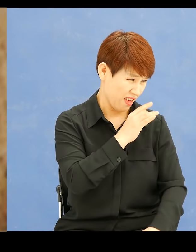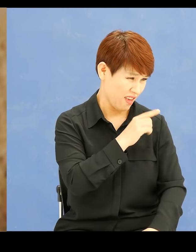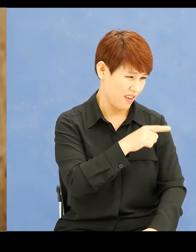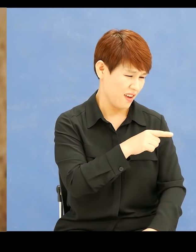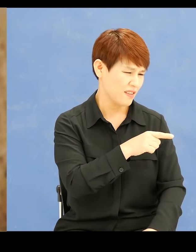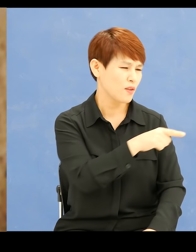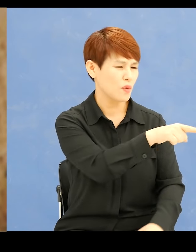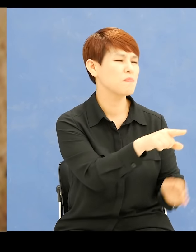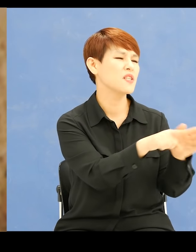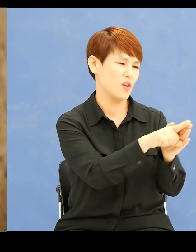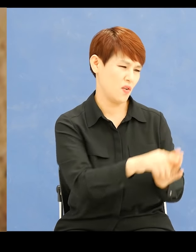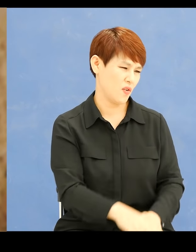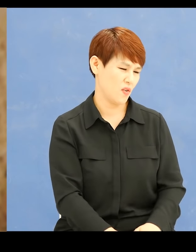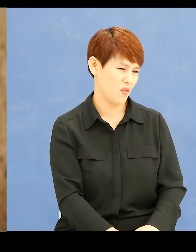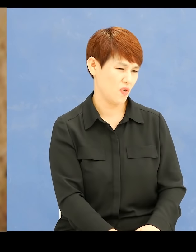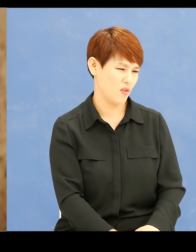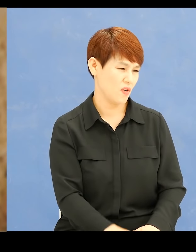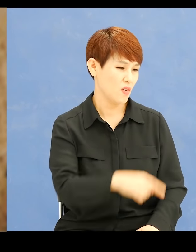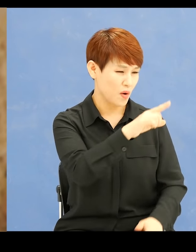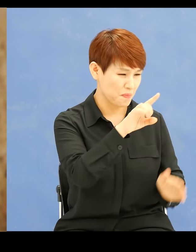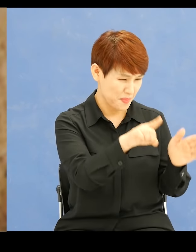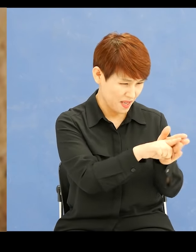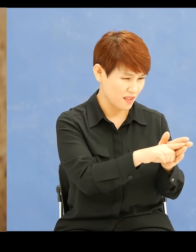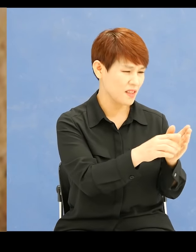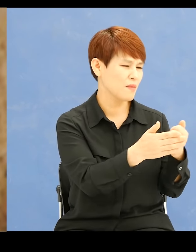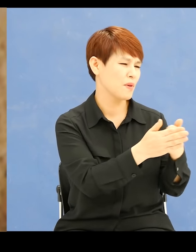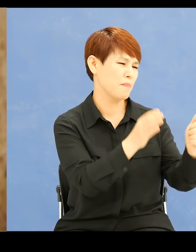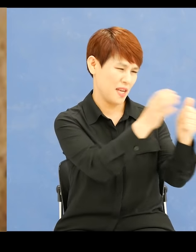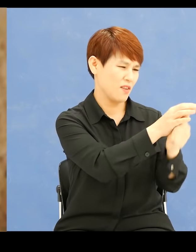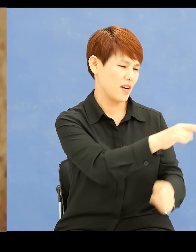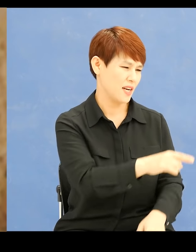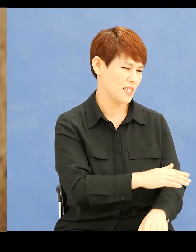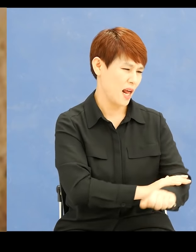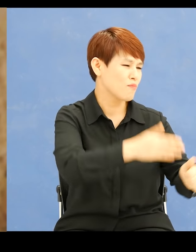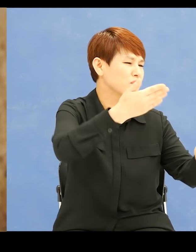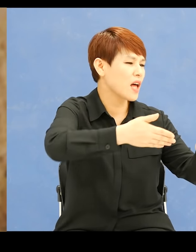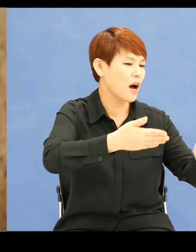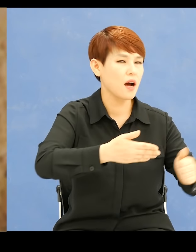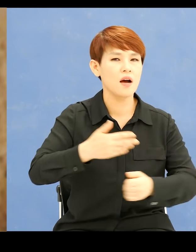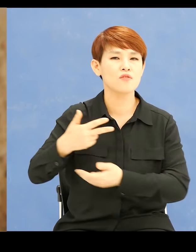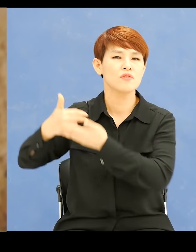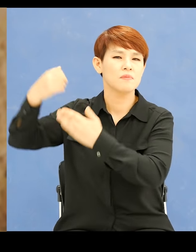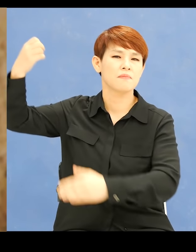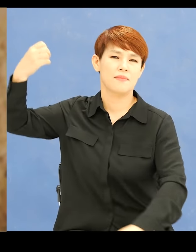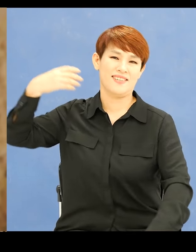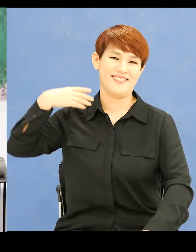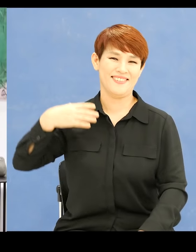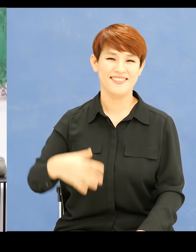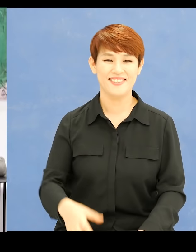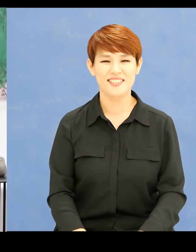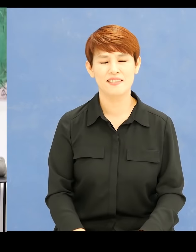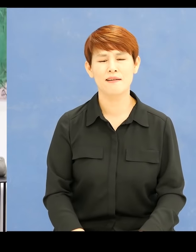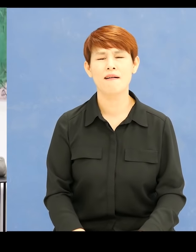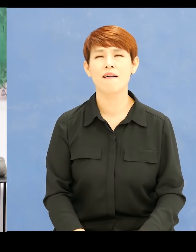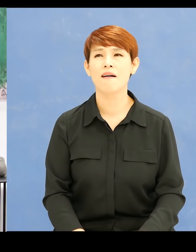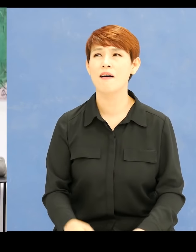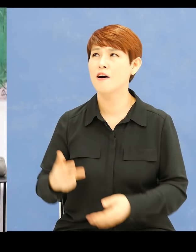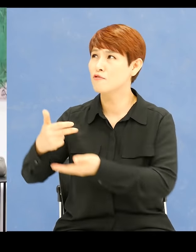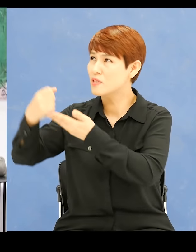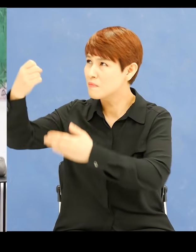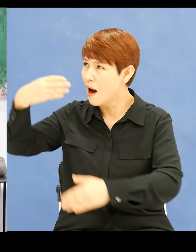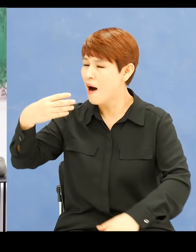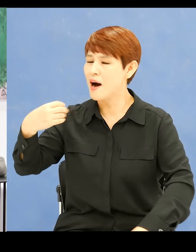널 믿으니까 그 영혼 맡기는 건데 잘 좀 부탁한다. 그 말씀을 다시 똑같이 해주시는데